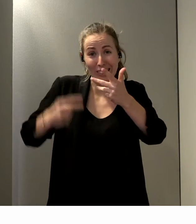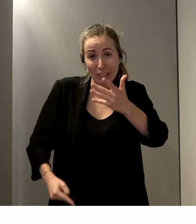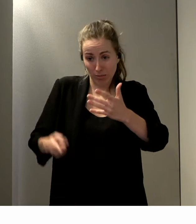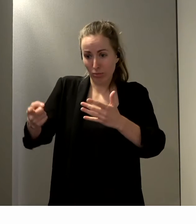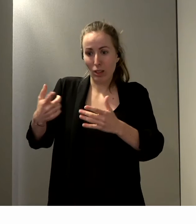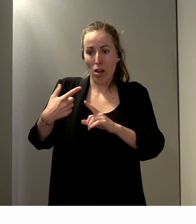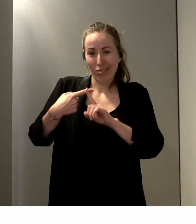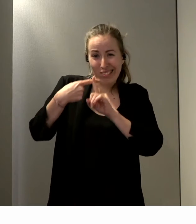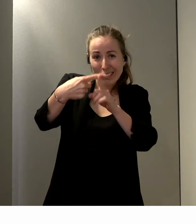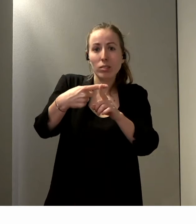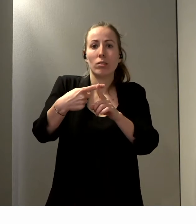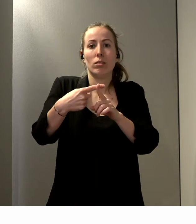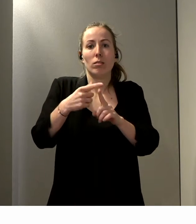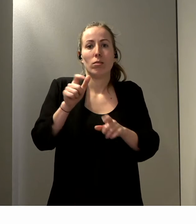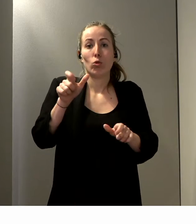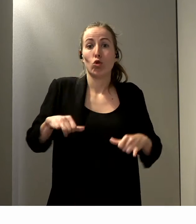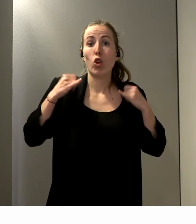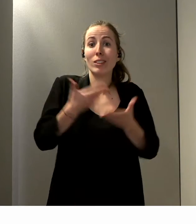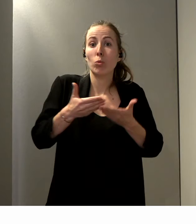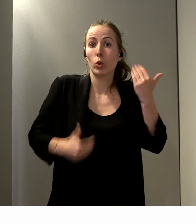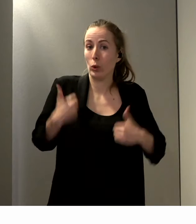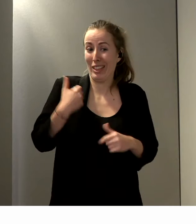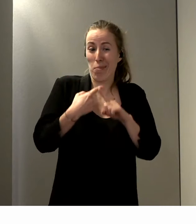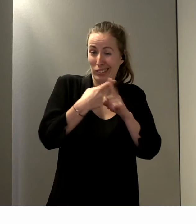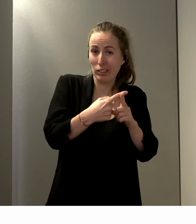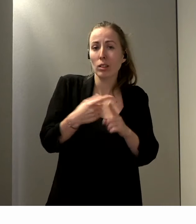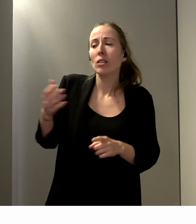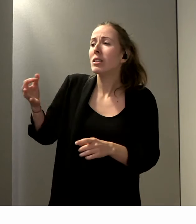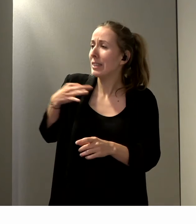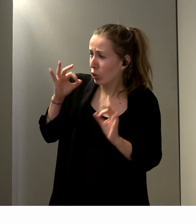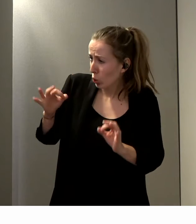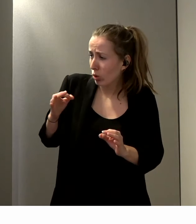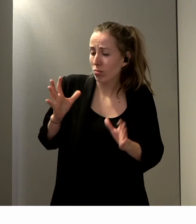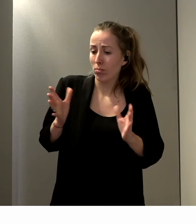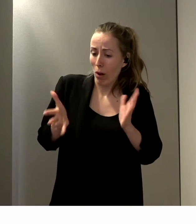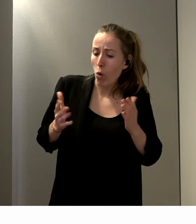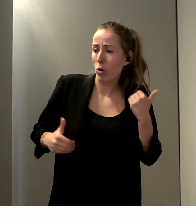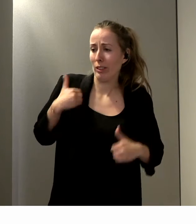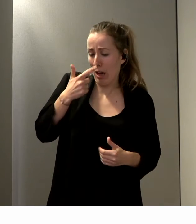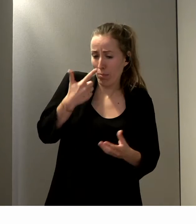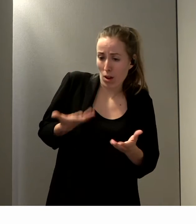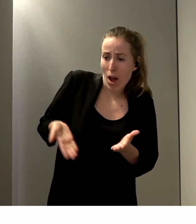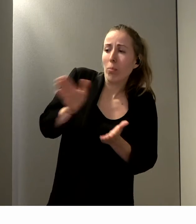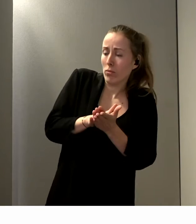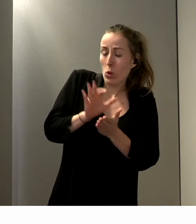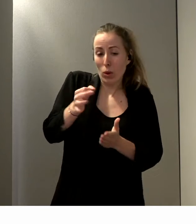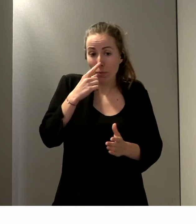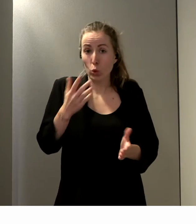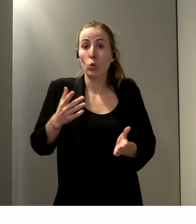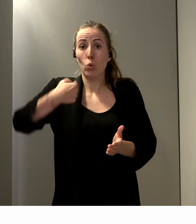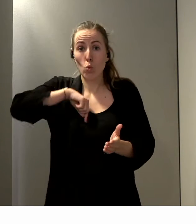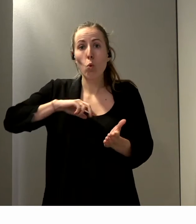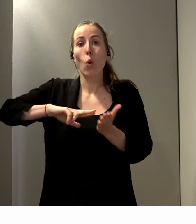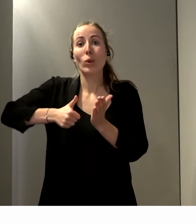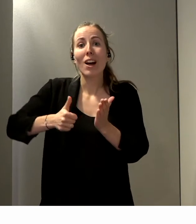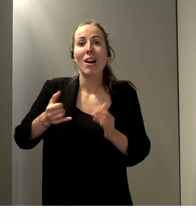sont vraiment faites pour les jeunes en situation de handicap. Et vous disiez que parfois ça prend un petit peu plus de temps. Typiquement, le contrat initiative emploi, on prend en charge